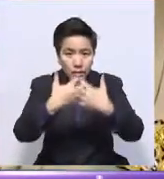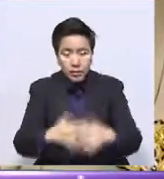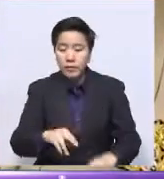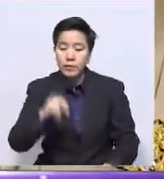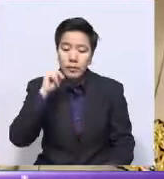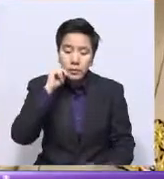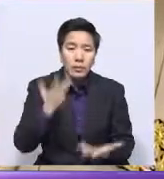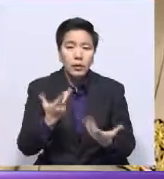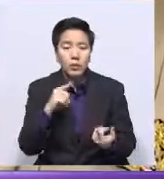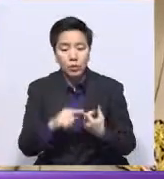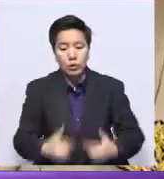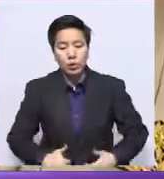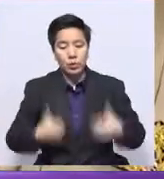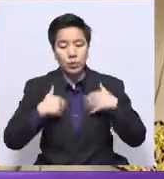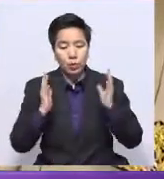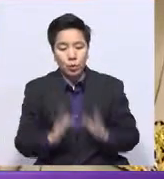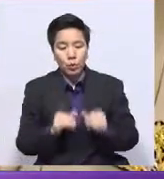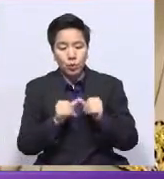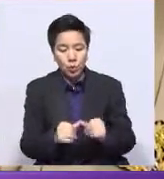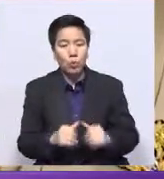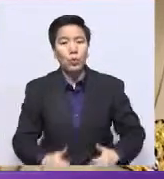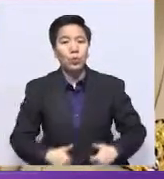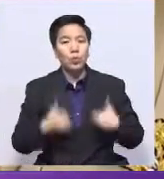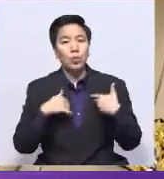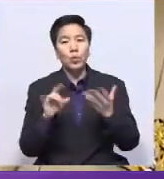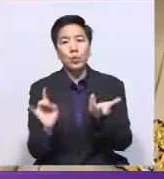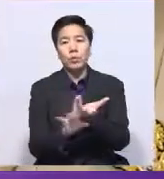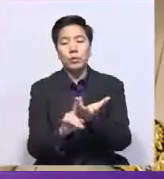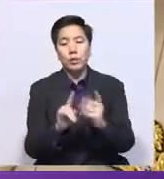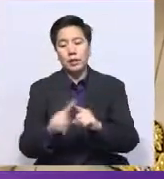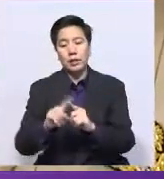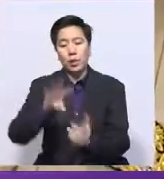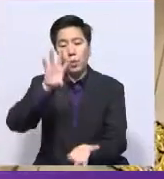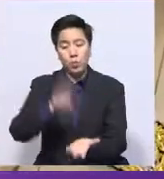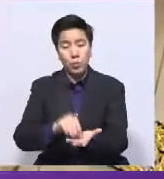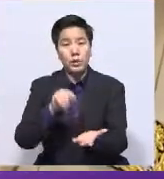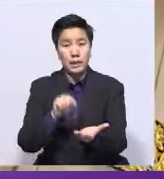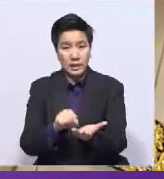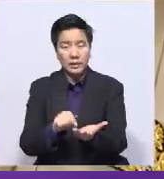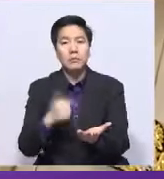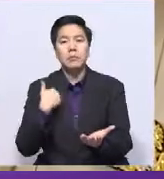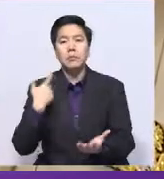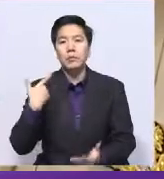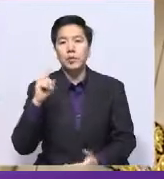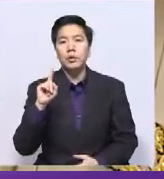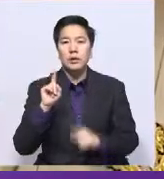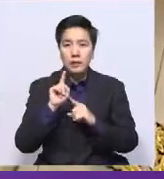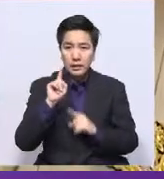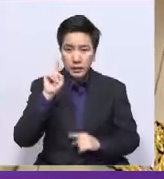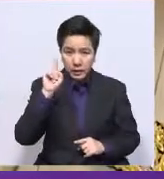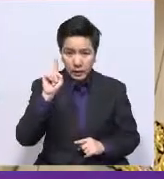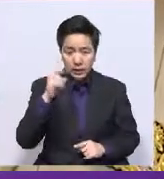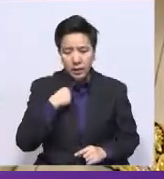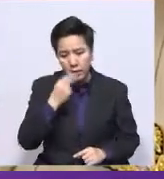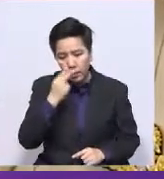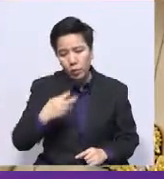ของความเป็นอยู่ของผู้คนคือด้านคุณภาพชีวิตนะครับการจัดทำข้อมูลเนี่ยก็จะใช้ประโยชน์ประการที่หนึ่งก็คือจะเห็น